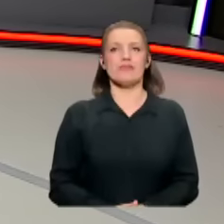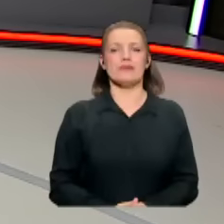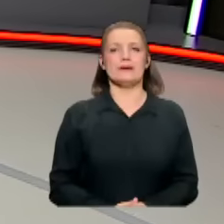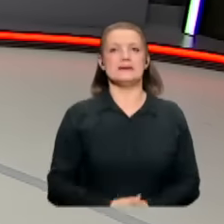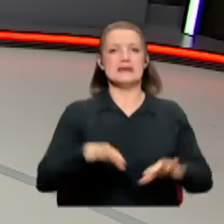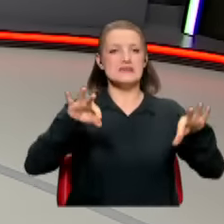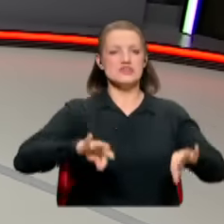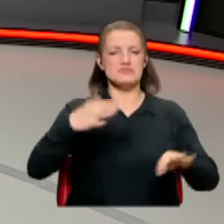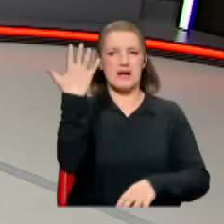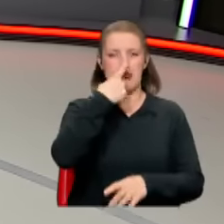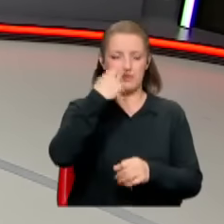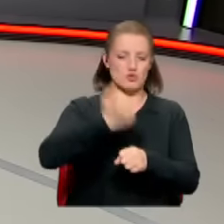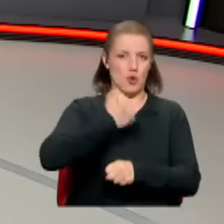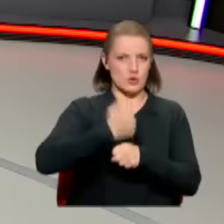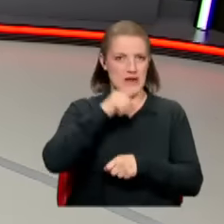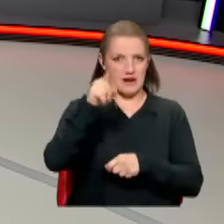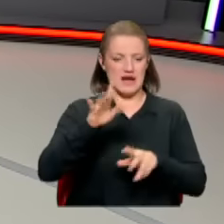Şimdi Karabük, Zonguldak,